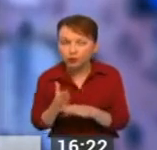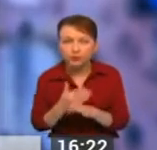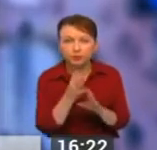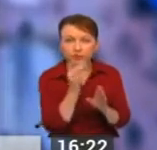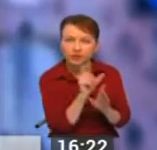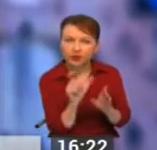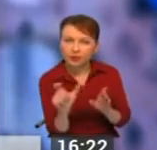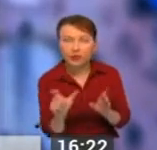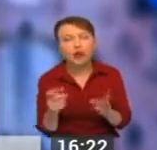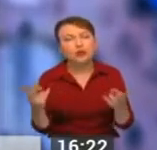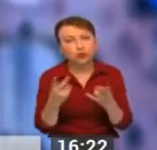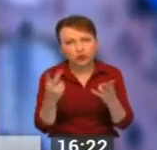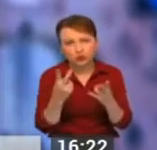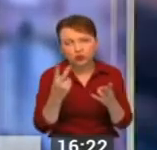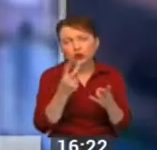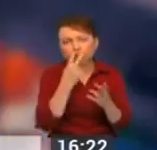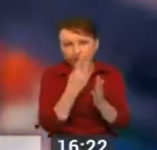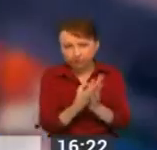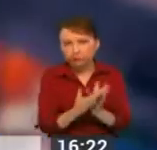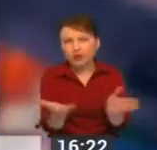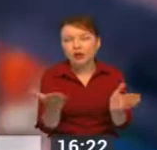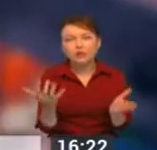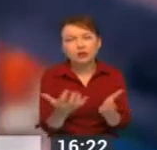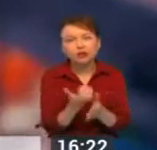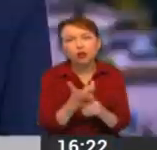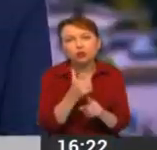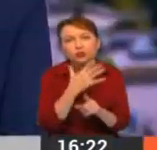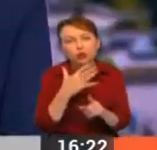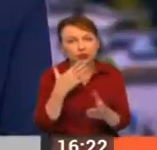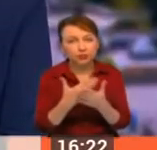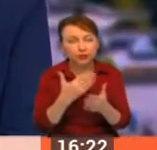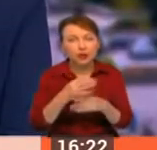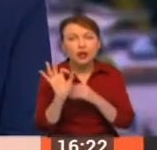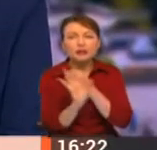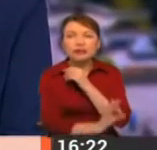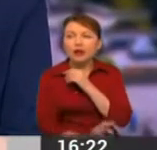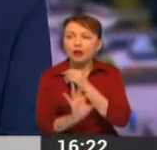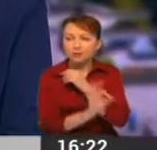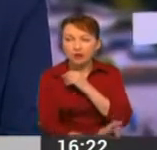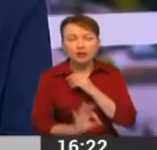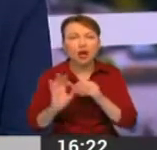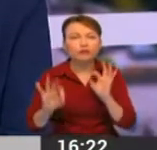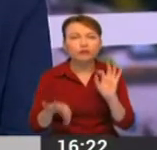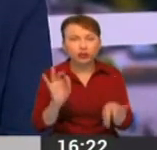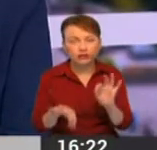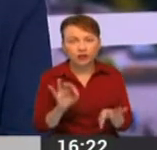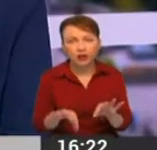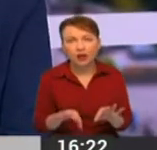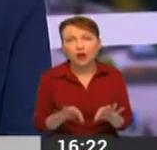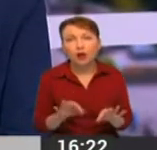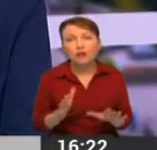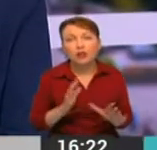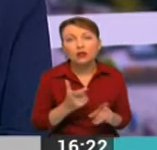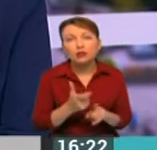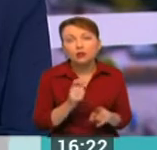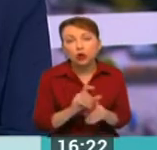это, но это нужно изложить, потому что действительно мы нашли очень много. Например, закарпатская вышивка, ее было настолько